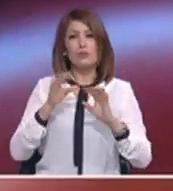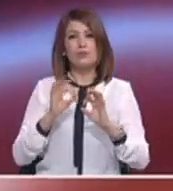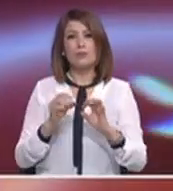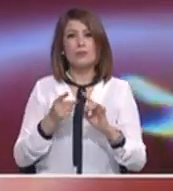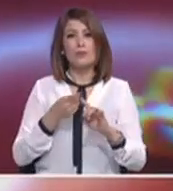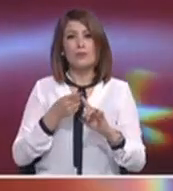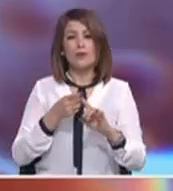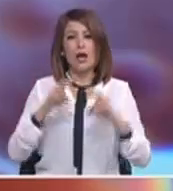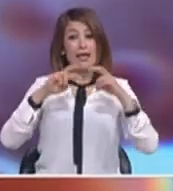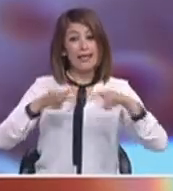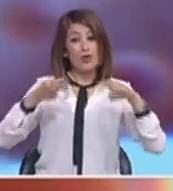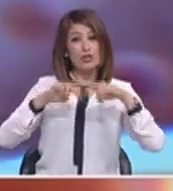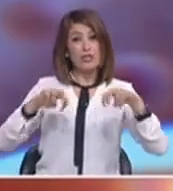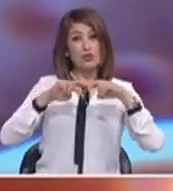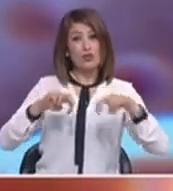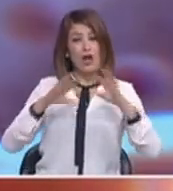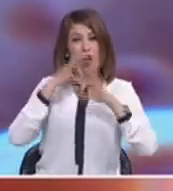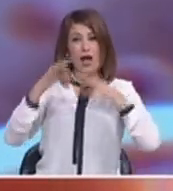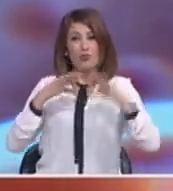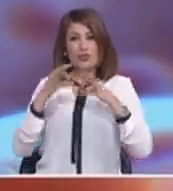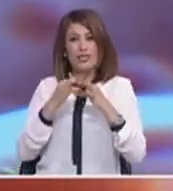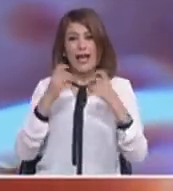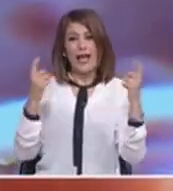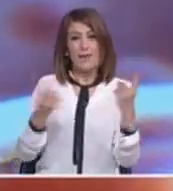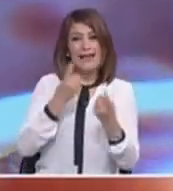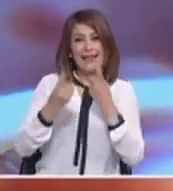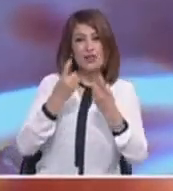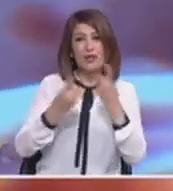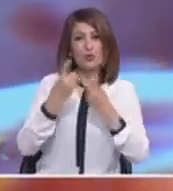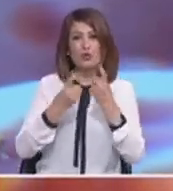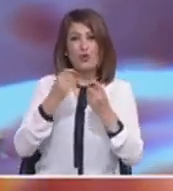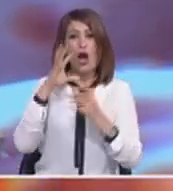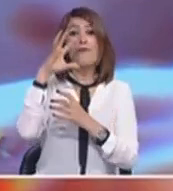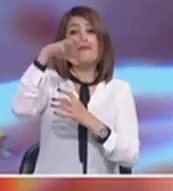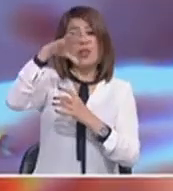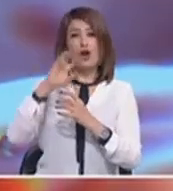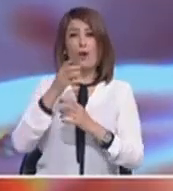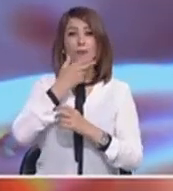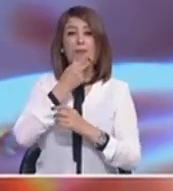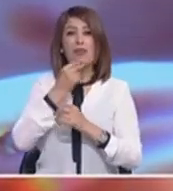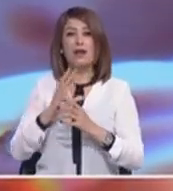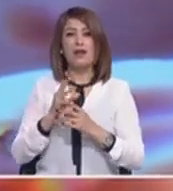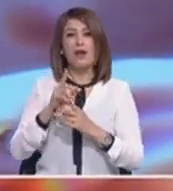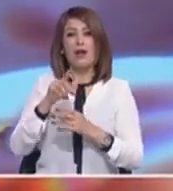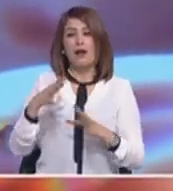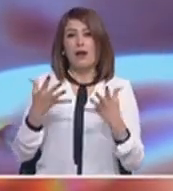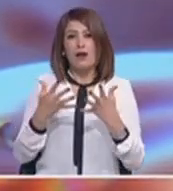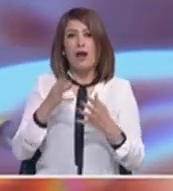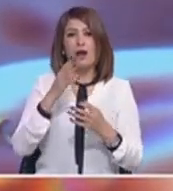البحوث ولربما التجربه عاشت هو في اوروبا تحديدا انه نجم صغير يكون حامل